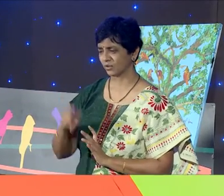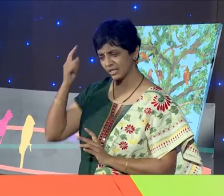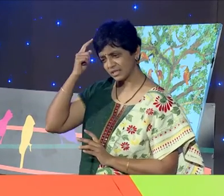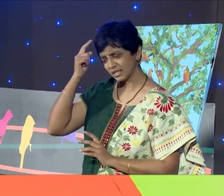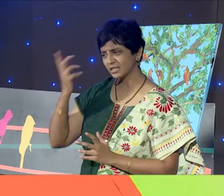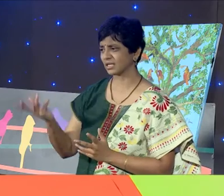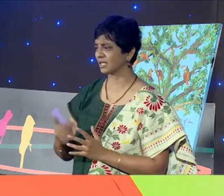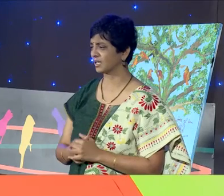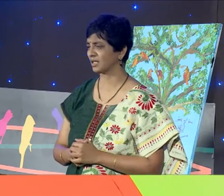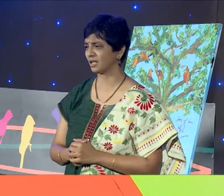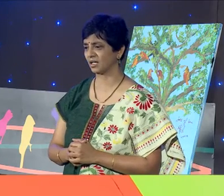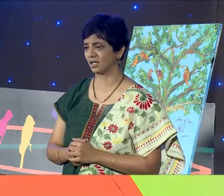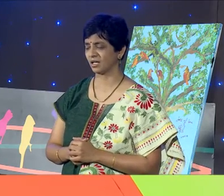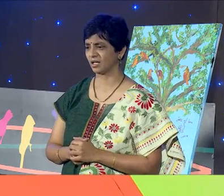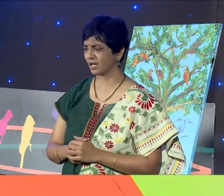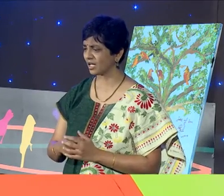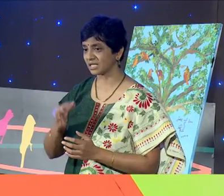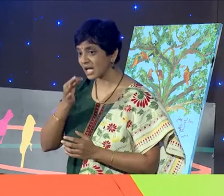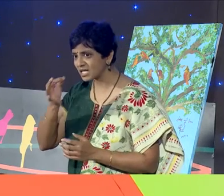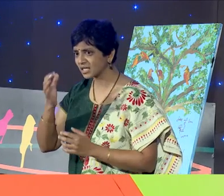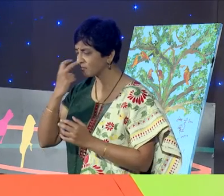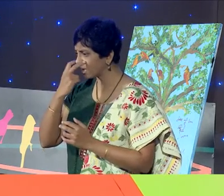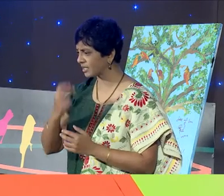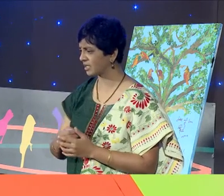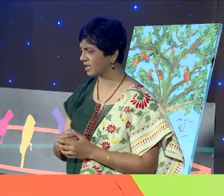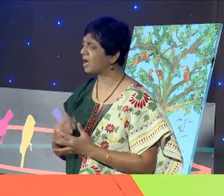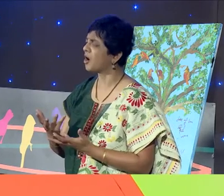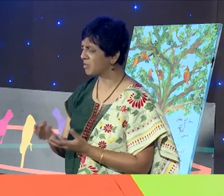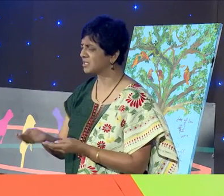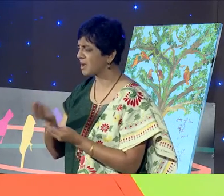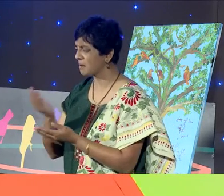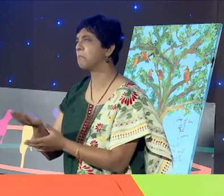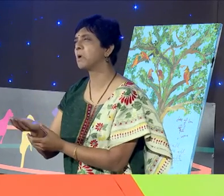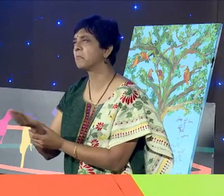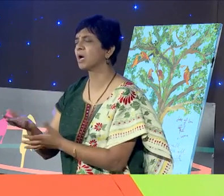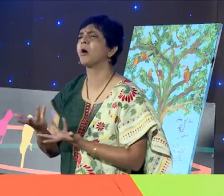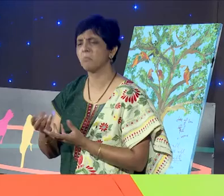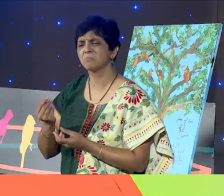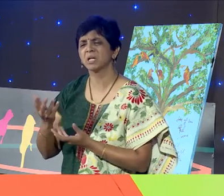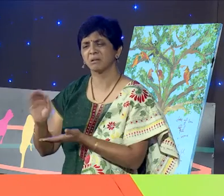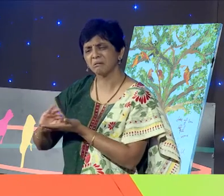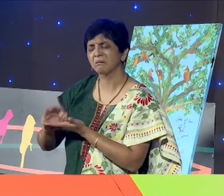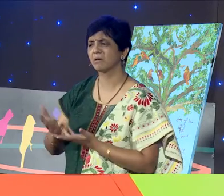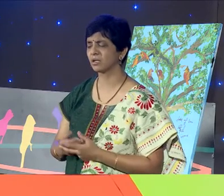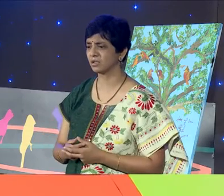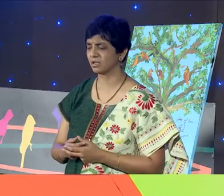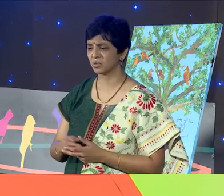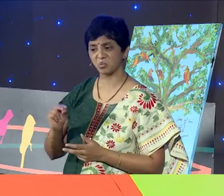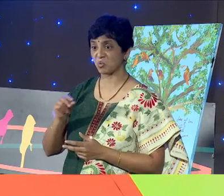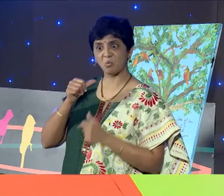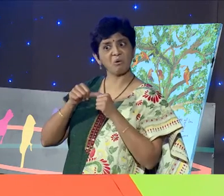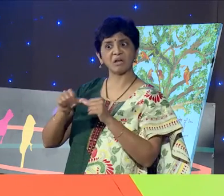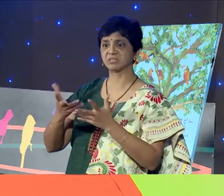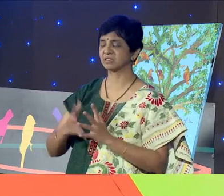मंगवाई और धीरे से पूछा, और कितना जुटा लेते हो दिन में। किसी ने जवाब नहीं दिया। मैंने,